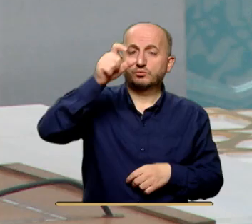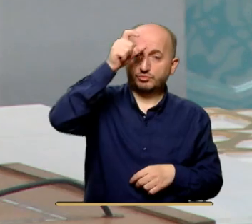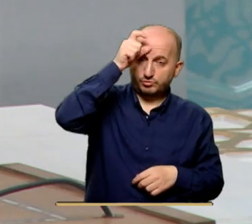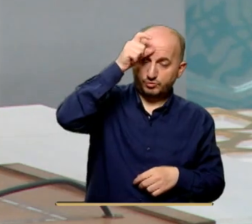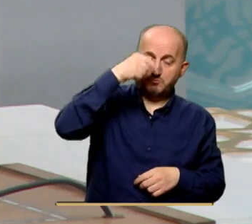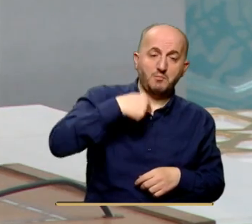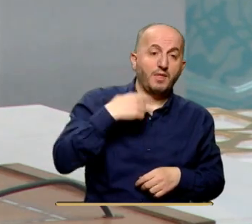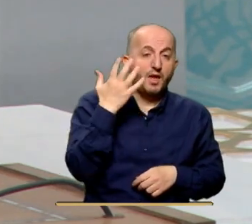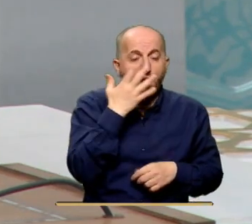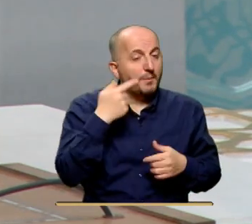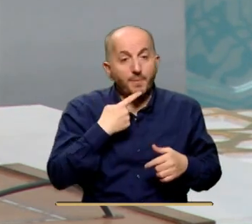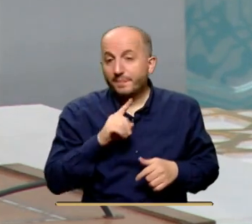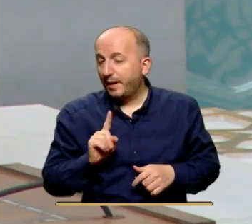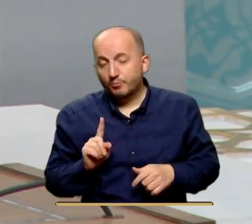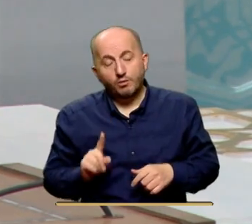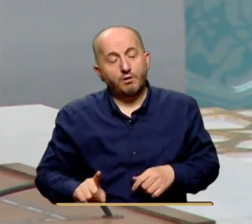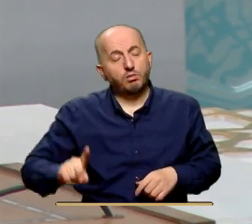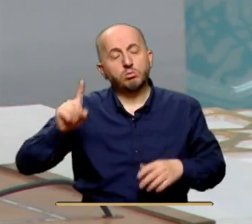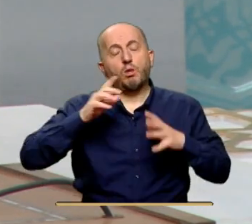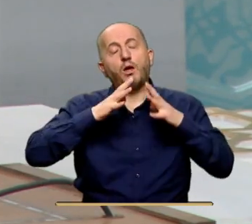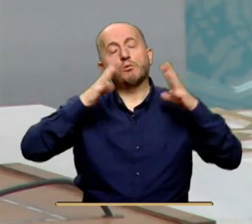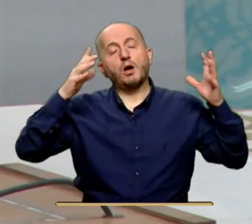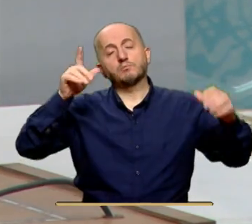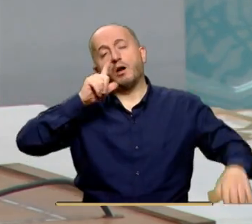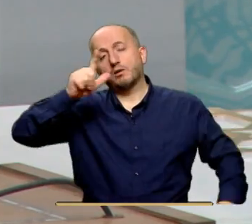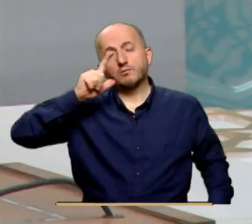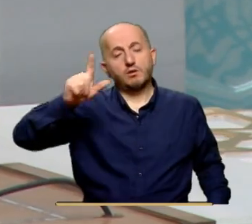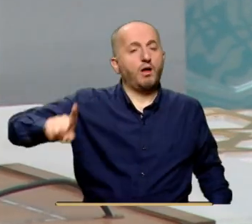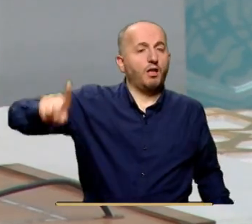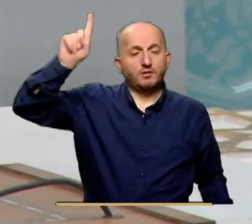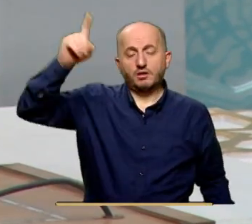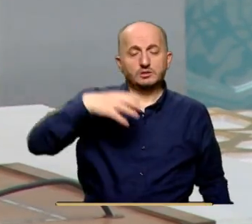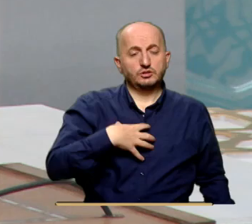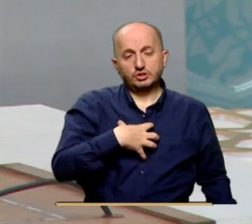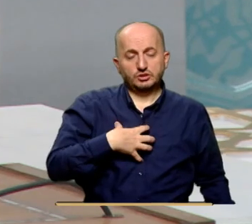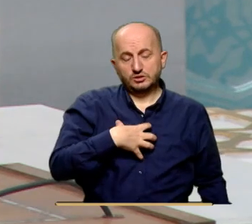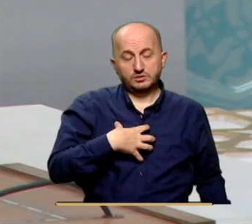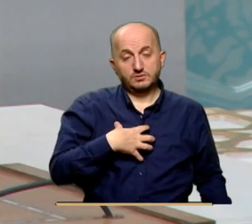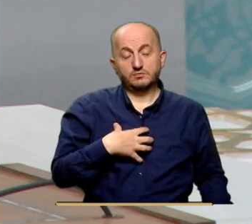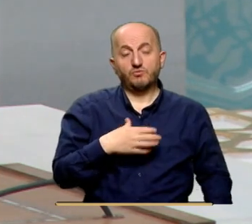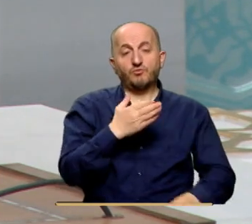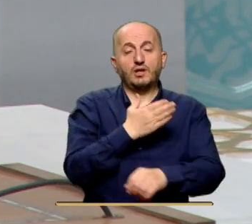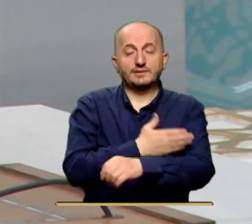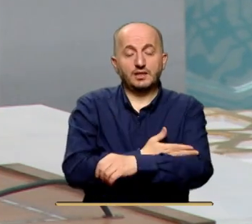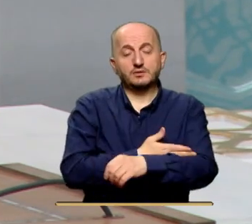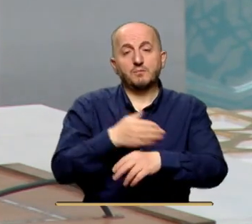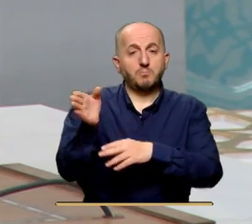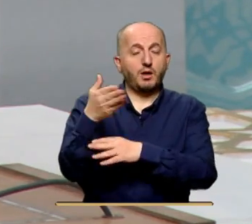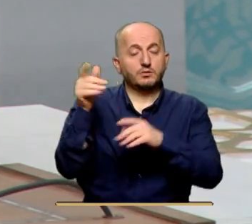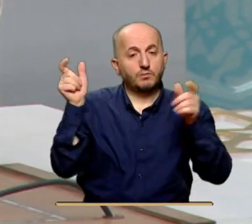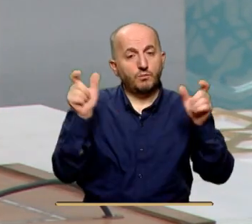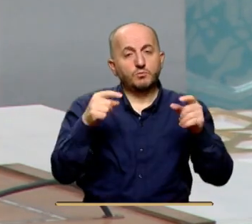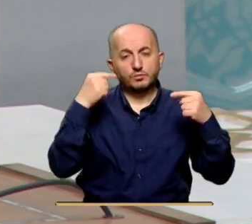ben Arap'ım demiyor. Allahu Ekber nidasıyla Allah'ın dinini, vatanı, bayrağı